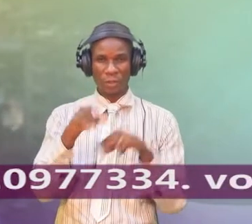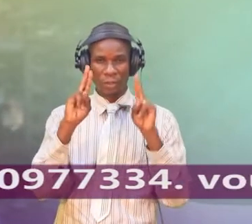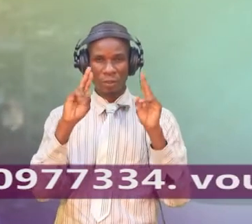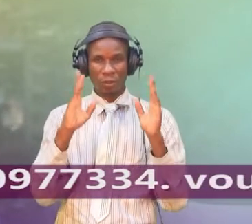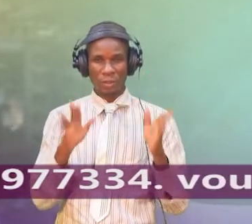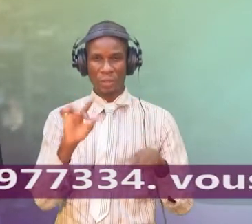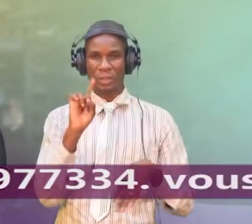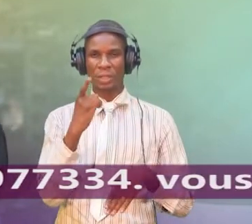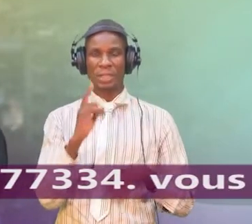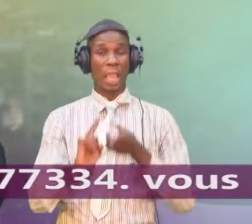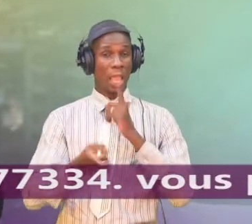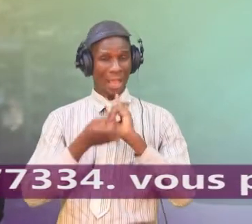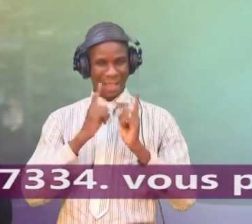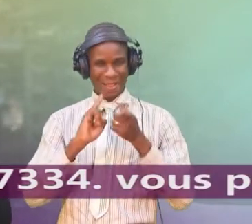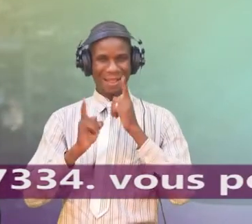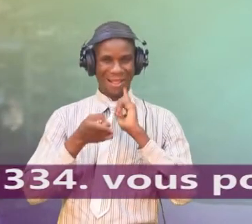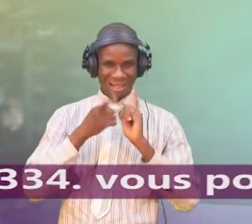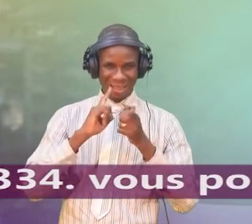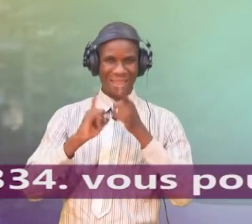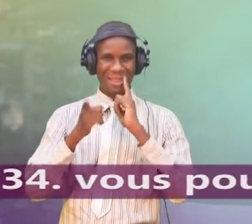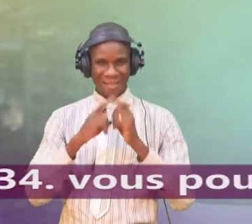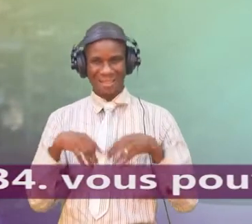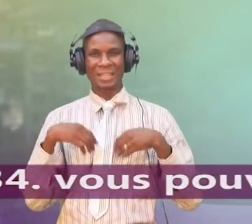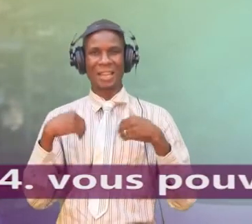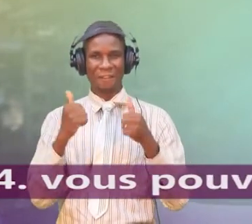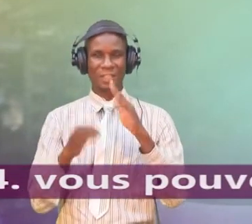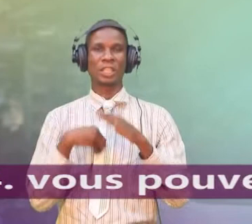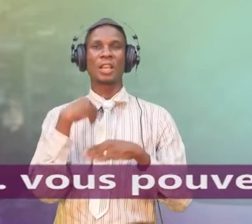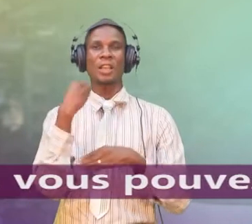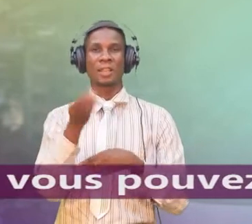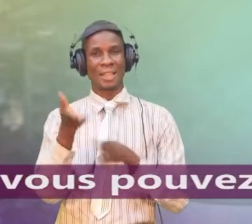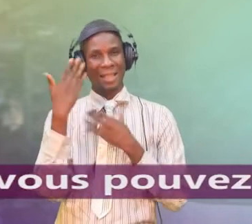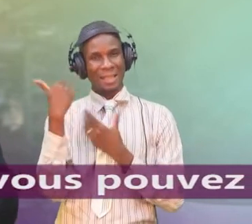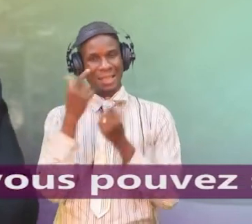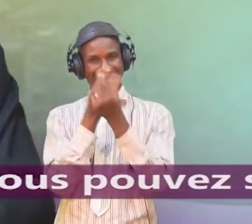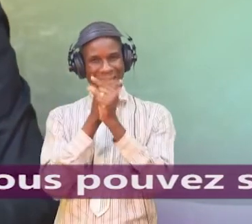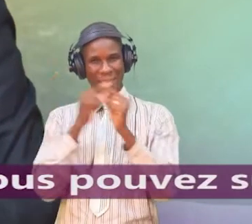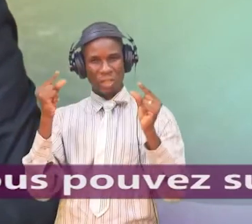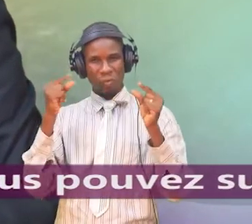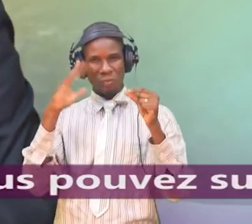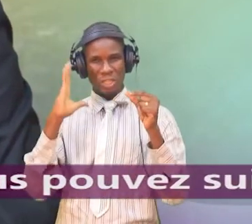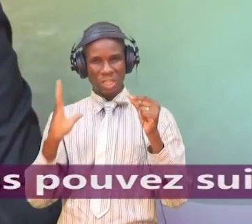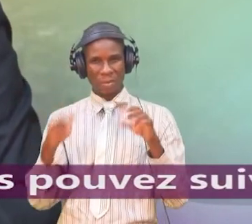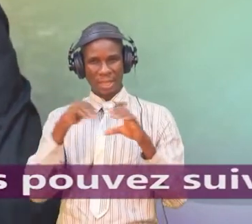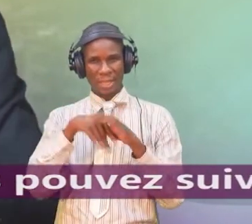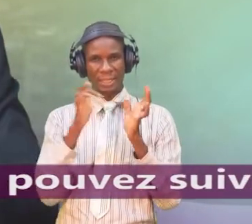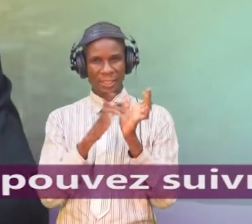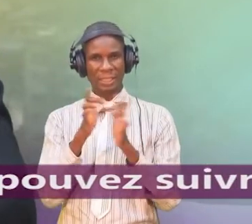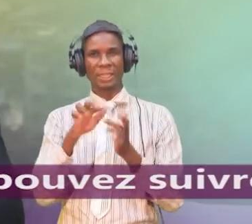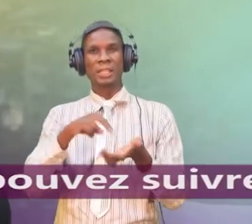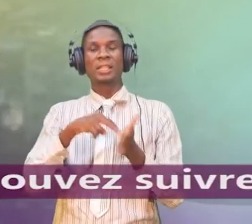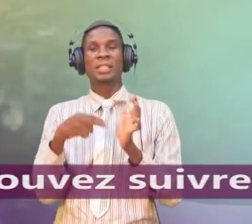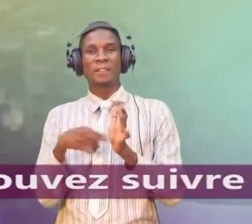ete moko kaka oyo ezali kobeta sete na lobiko epesami kati na Yesu Kristo